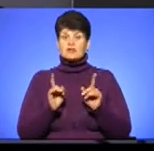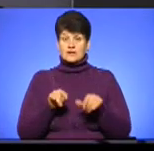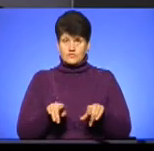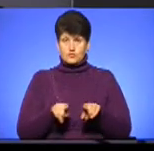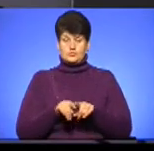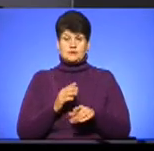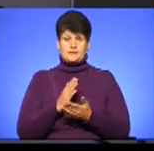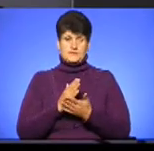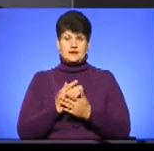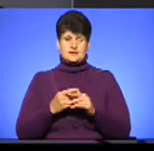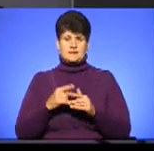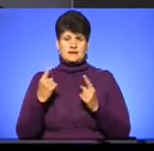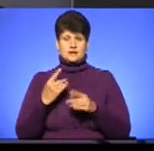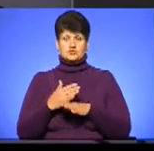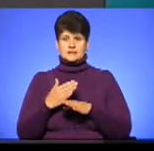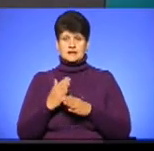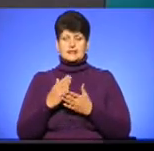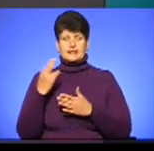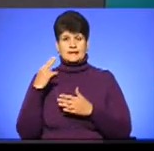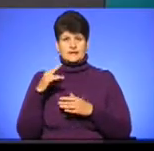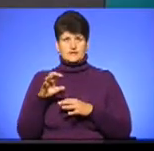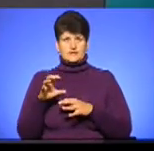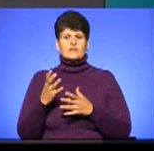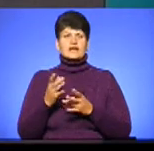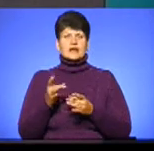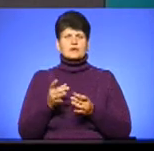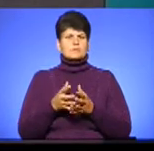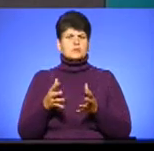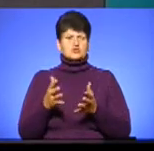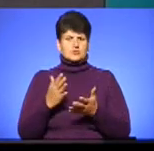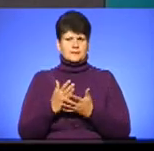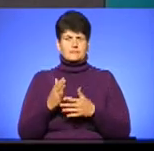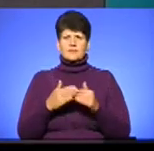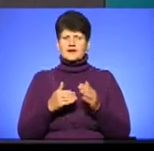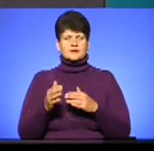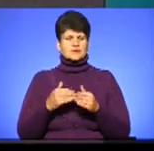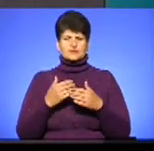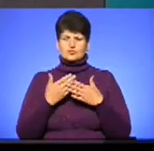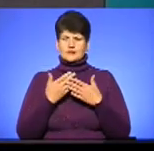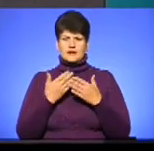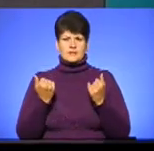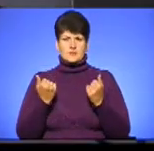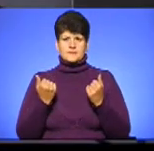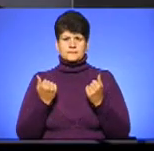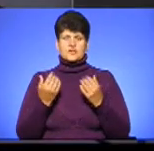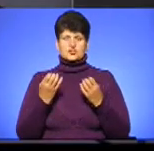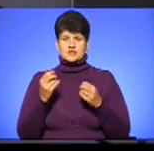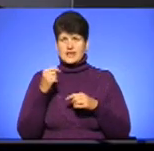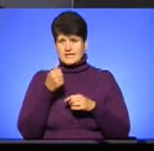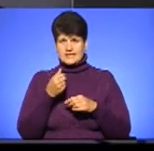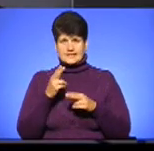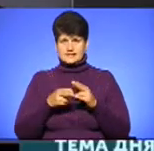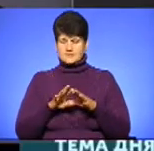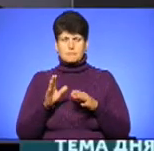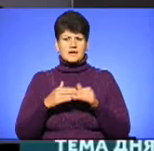значна частина сказу припадає на дику фауну. В яких регіонах найчастіше? Значить, практично немає, ще рік не закінчився, але за минулий рік практично